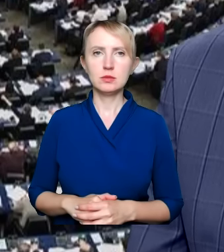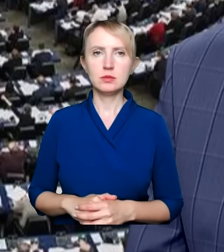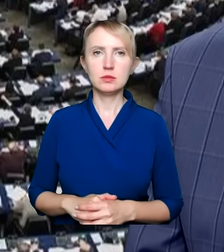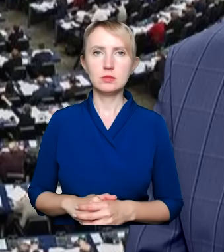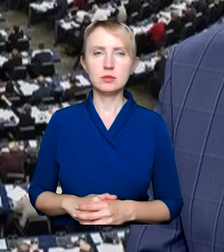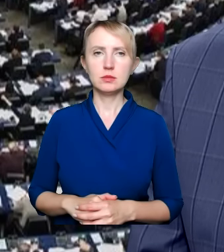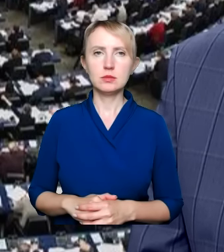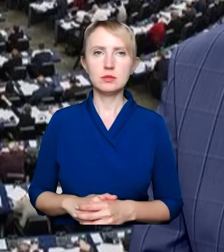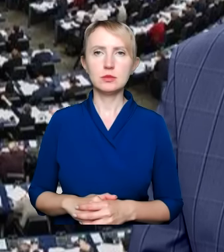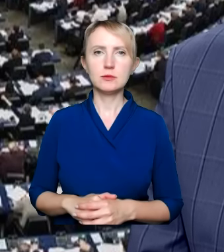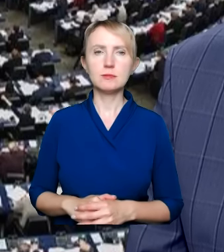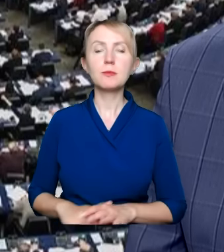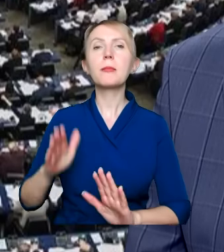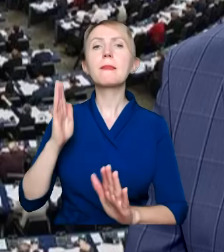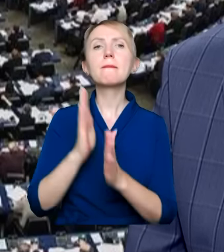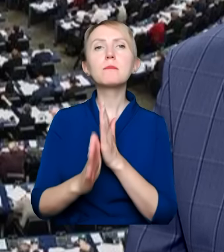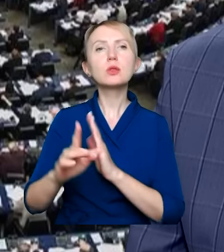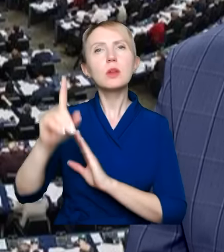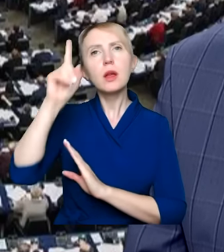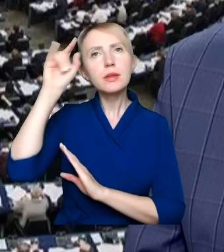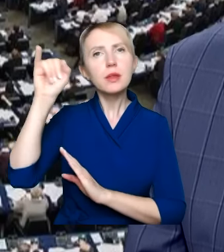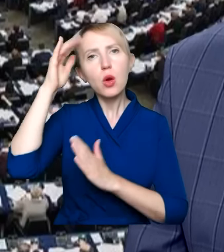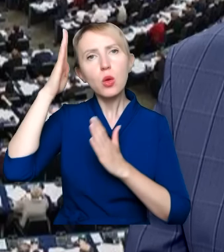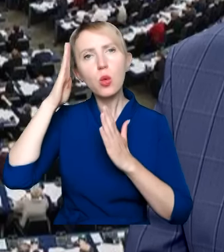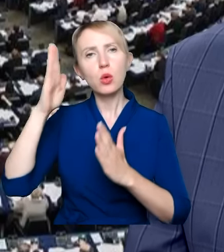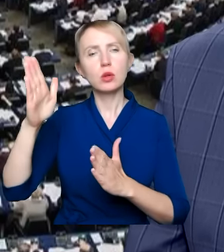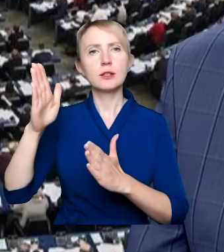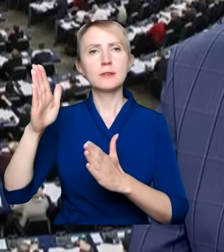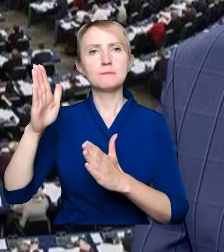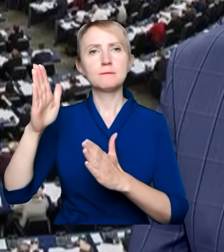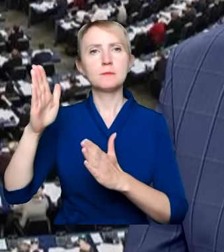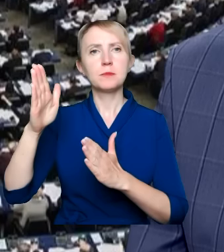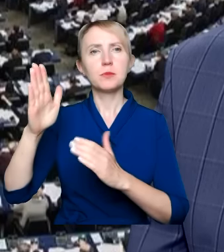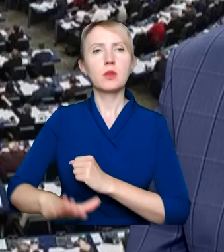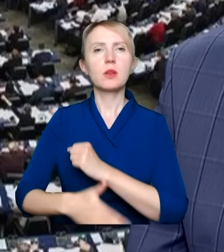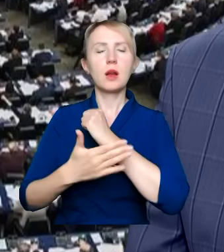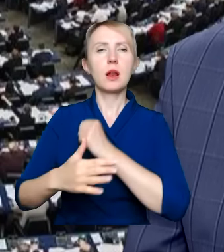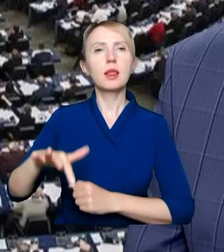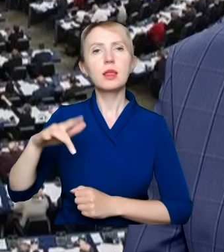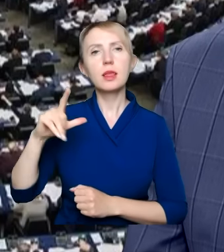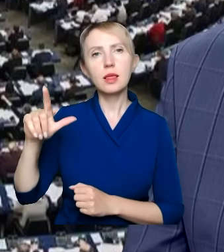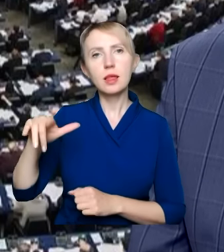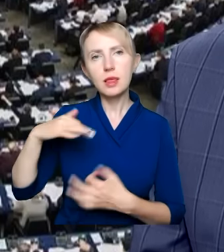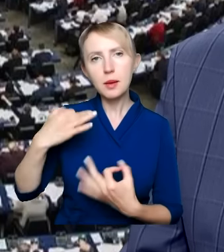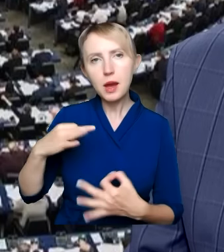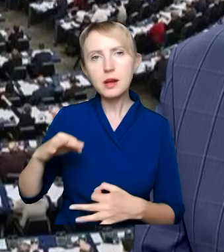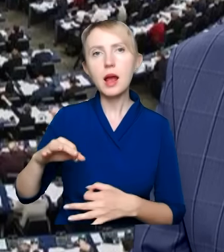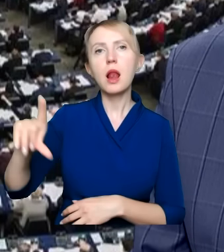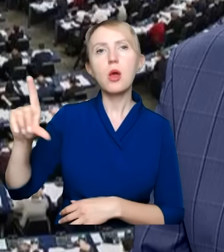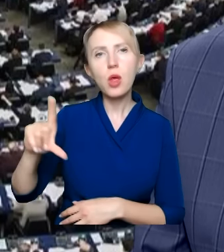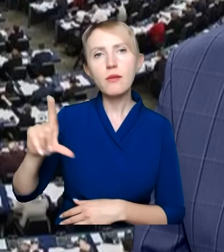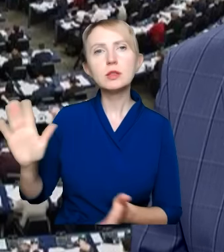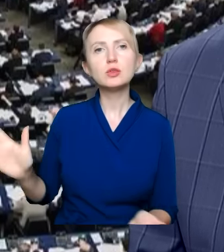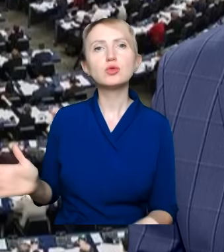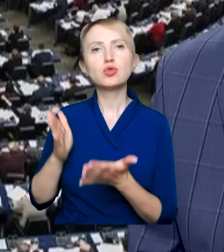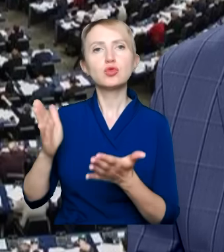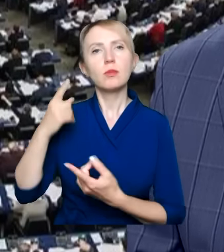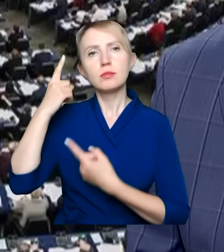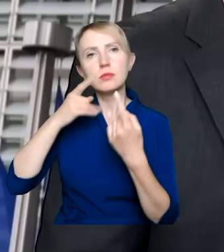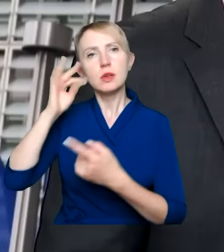jednostronnie bardzo zide proli i pro lewicową doktrynę